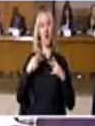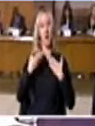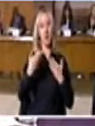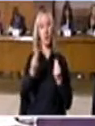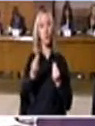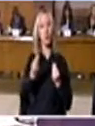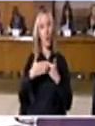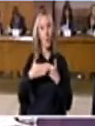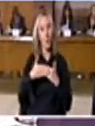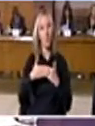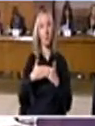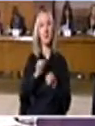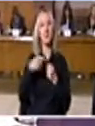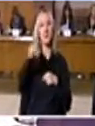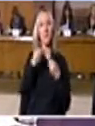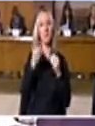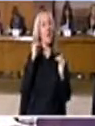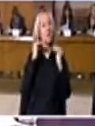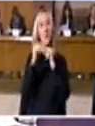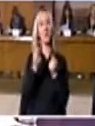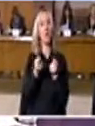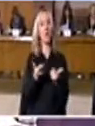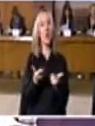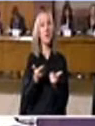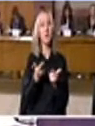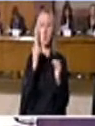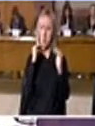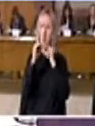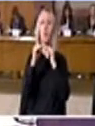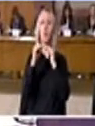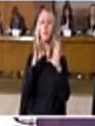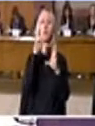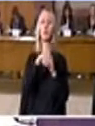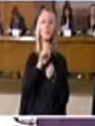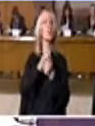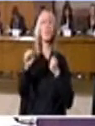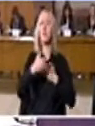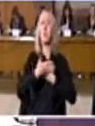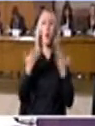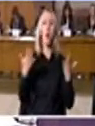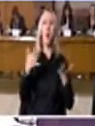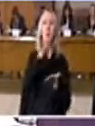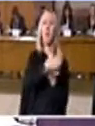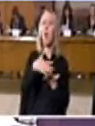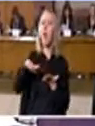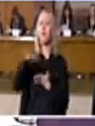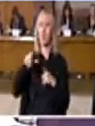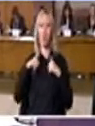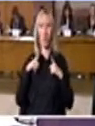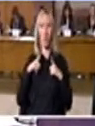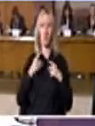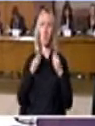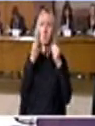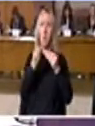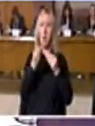a svima pruža jednaka šansa da na ravnopravnoj osnovi učestvuju u svim segmentima društvenog života, dajući